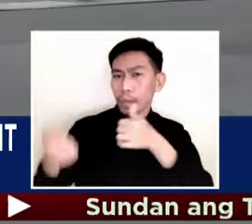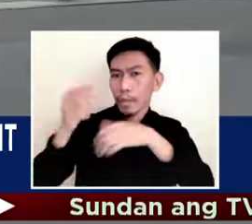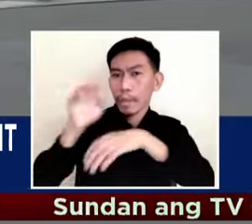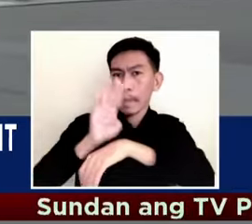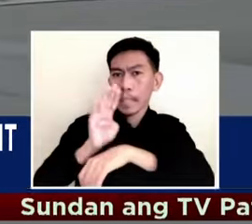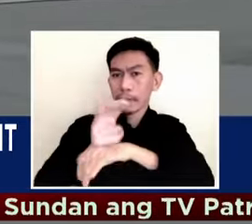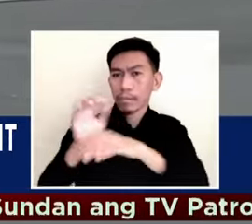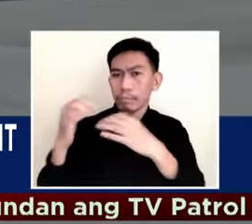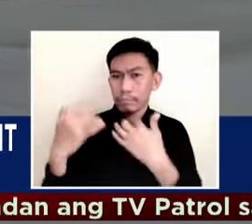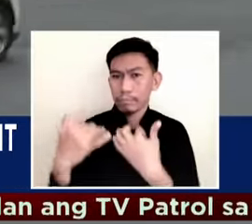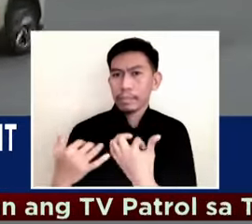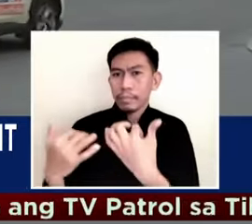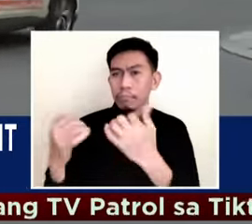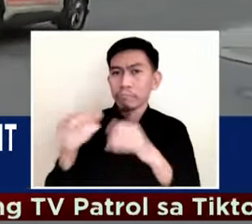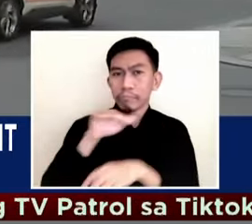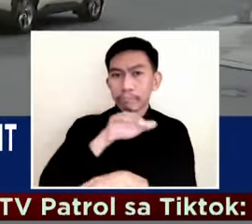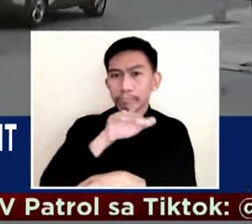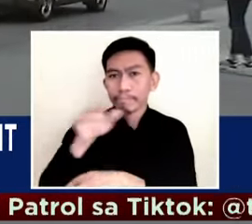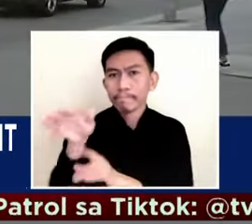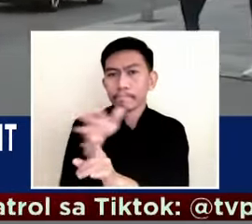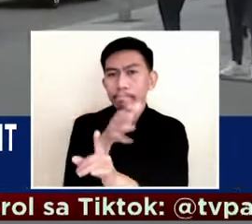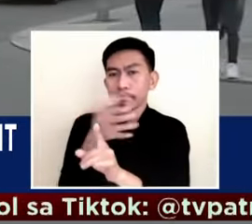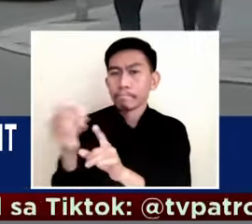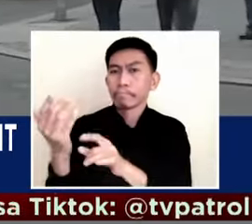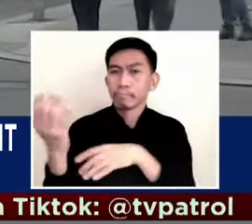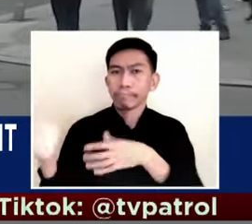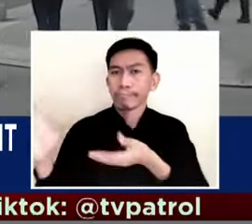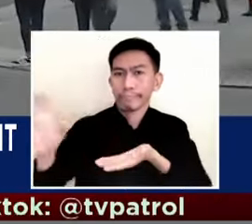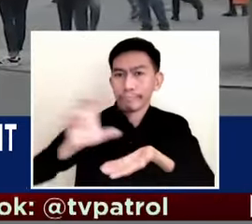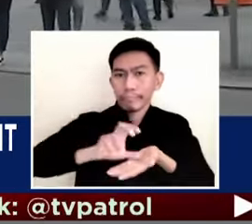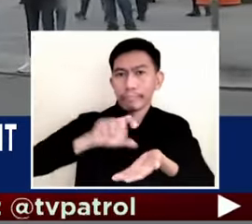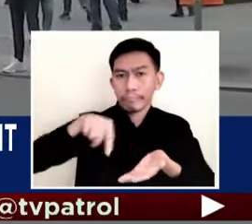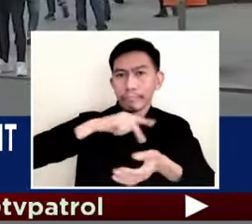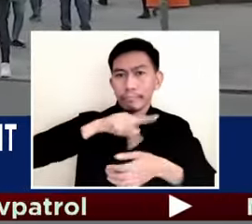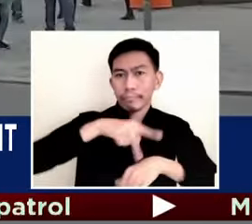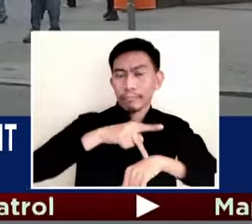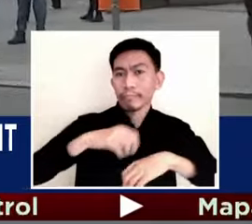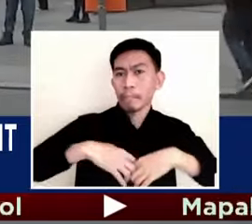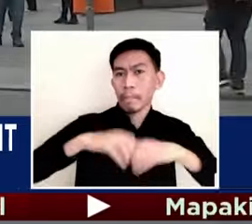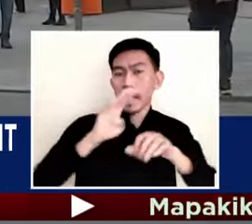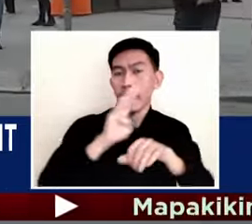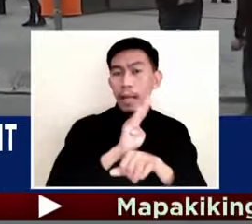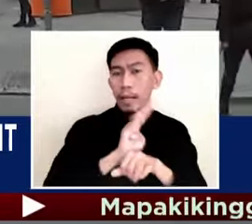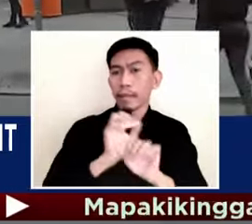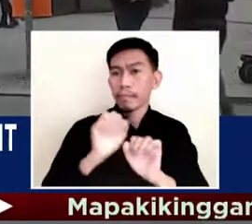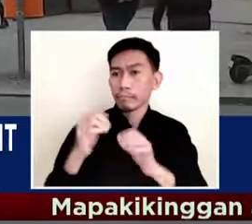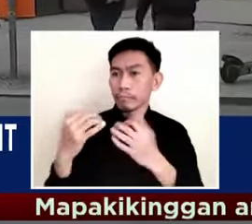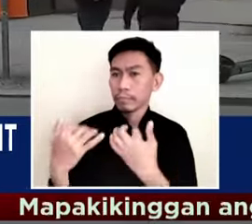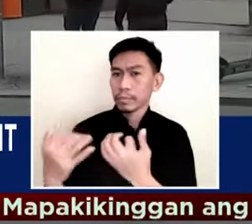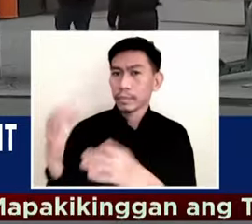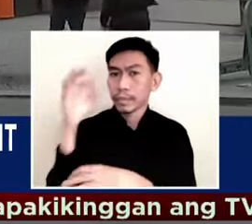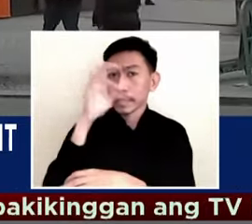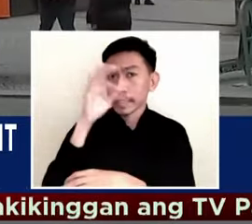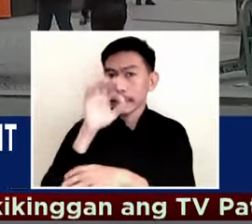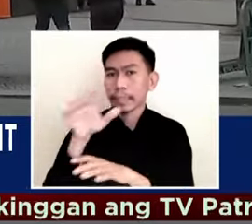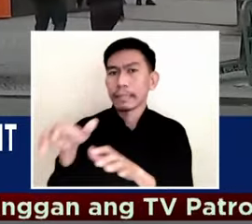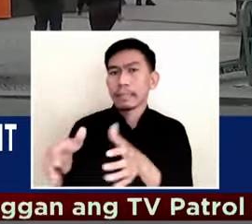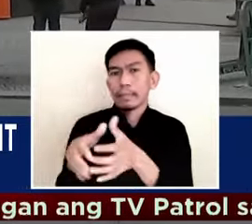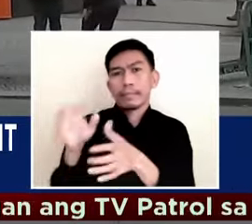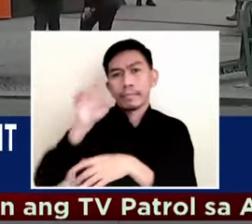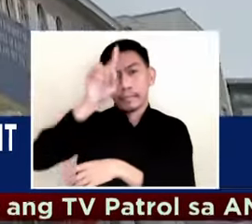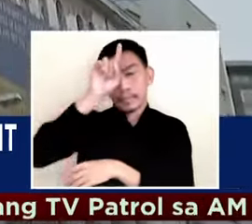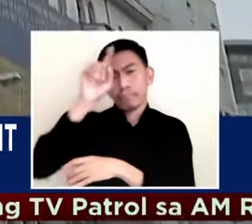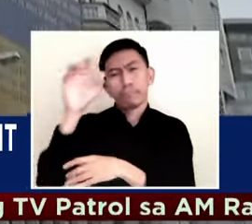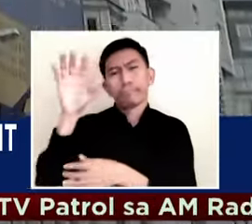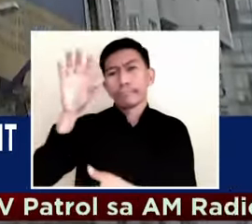silang mamuhunan sa Pilipinas. Haharap din si Pangulo Marcos sa Filipino community dito sa Germany. Tinatayang nasa